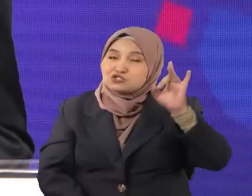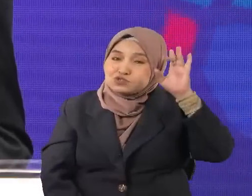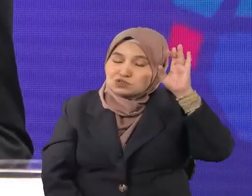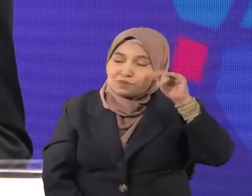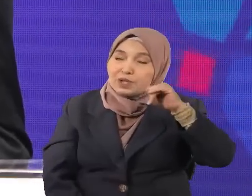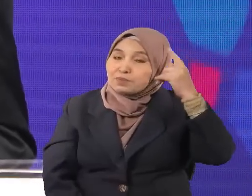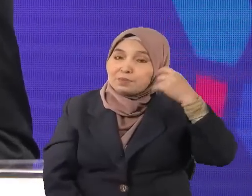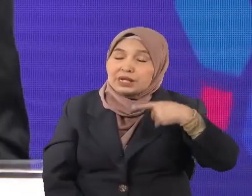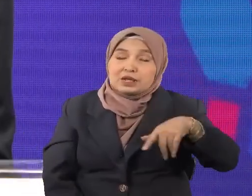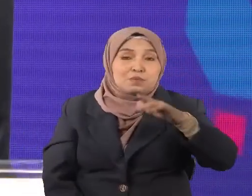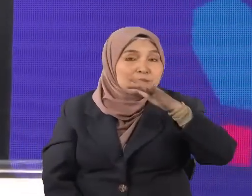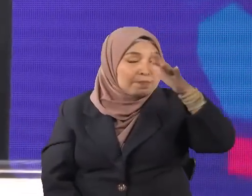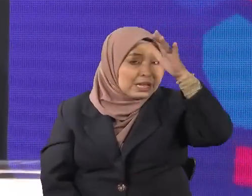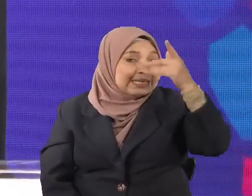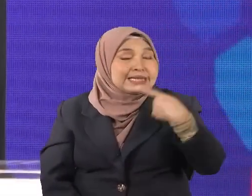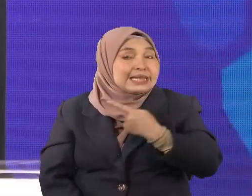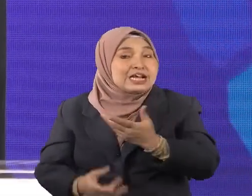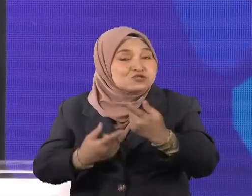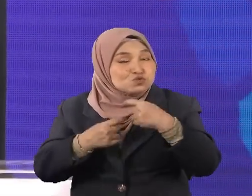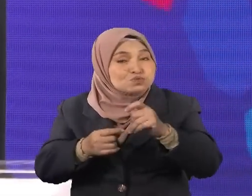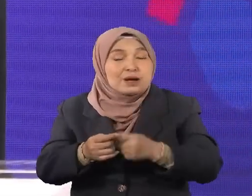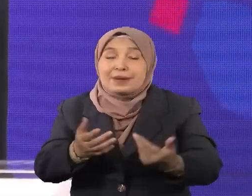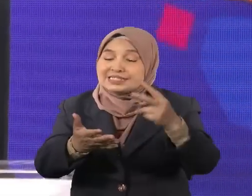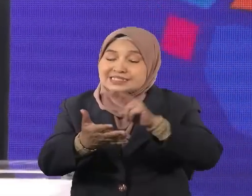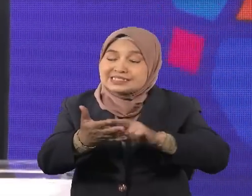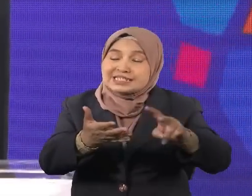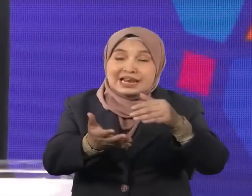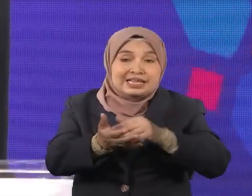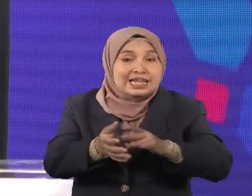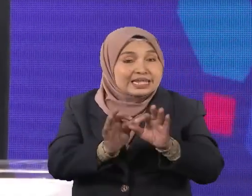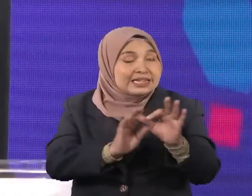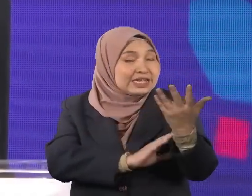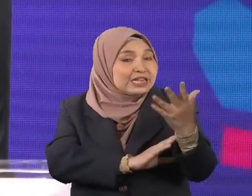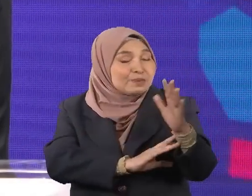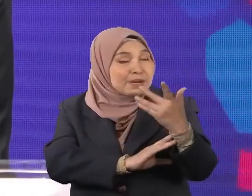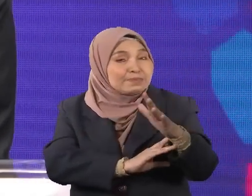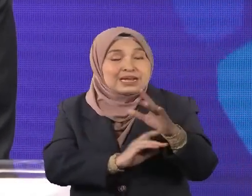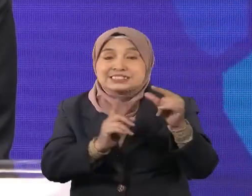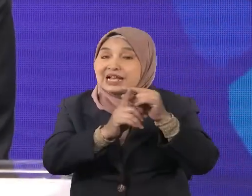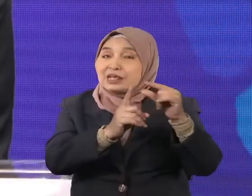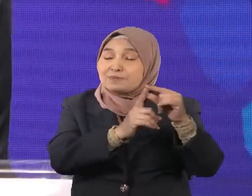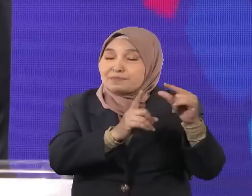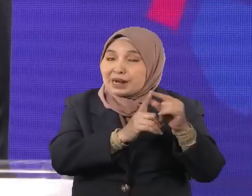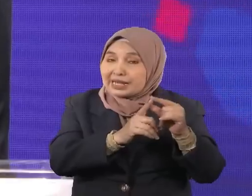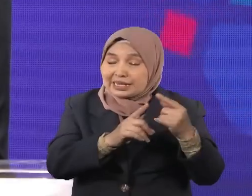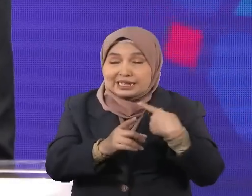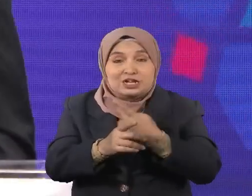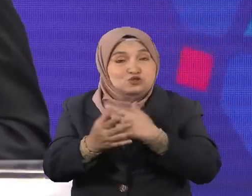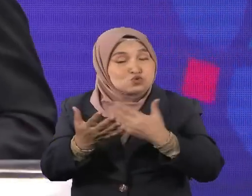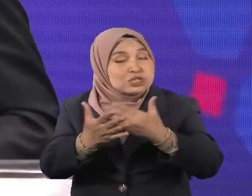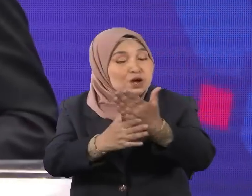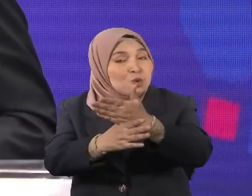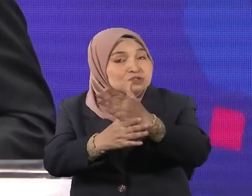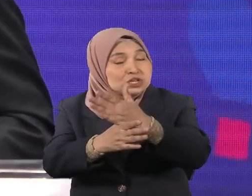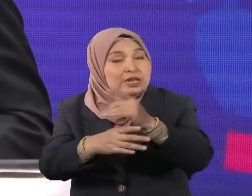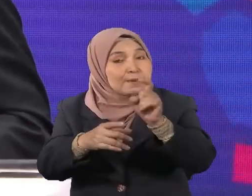ibu ayah sekalian, kita nak cuba baca lagi sekali ayat yang ke-15. Perhatikan kalimah-kalimah yang kita telah kongsi tadi yang perlu